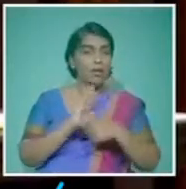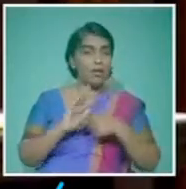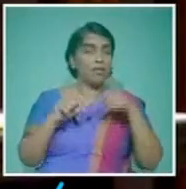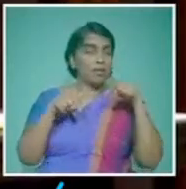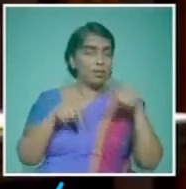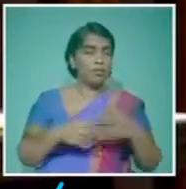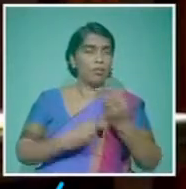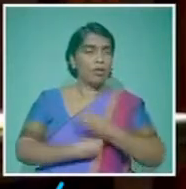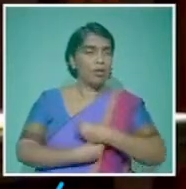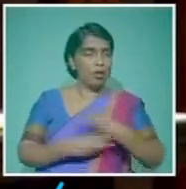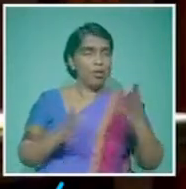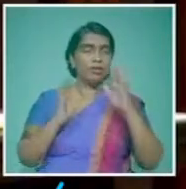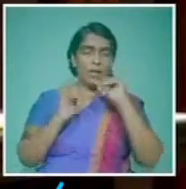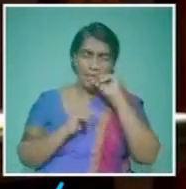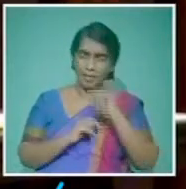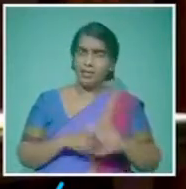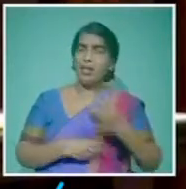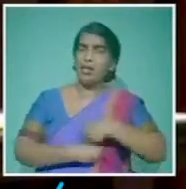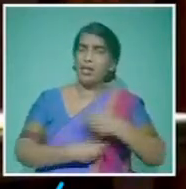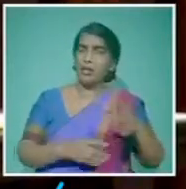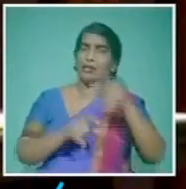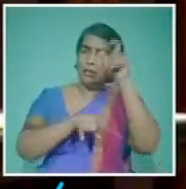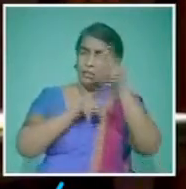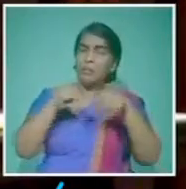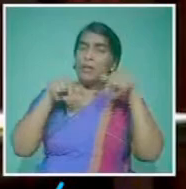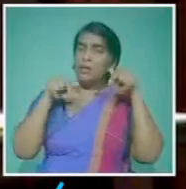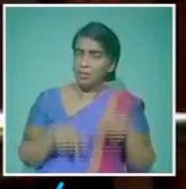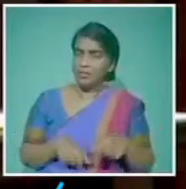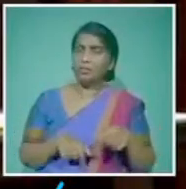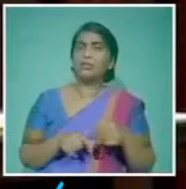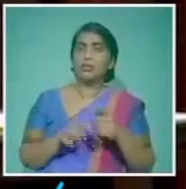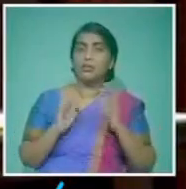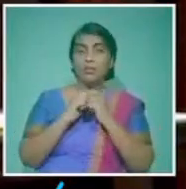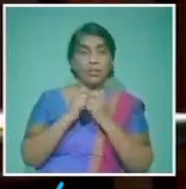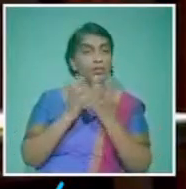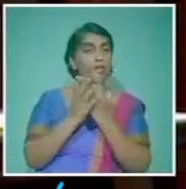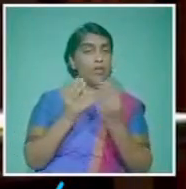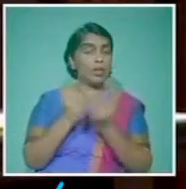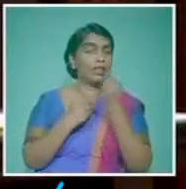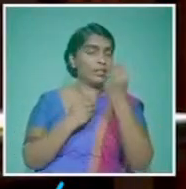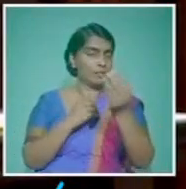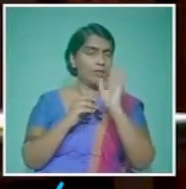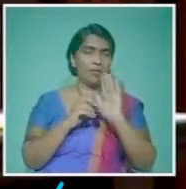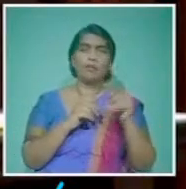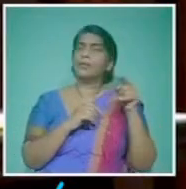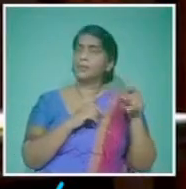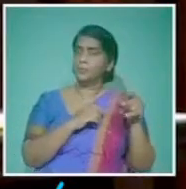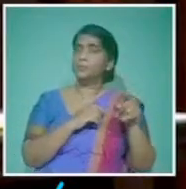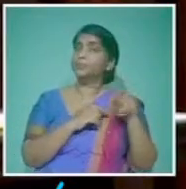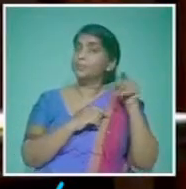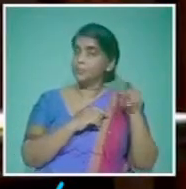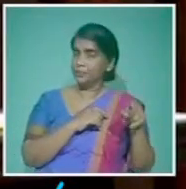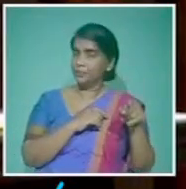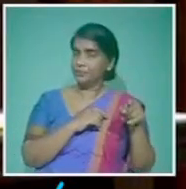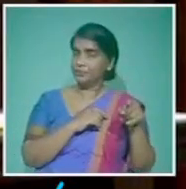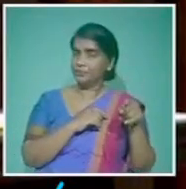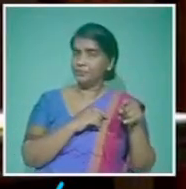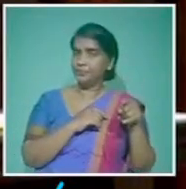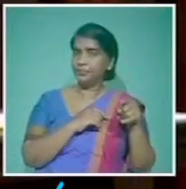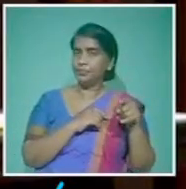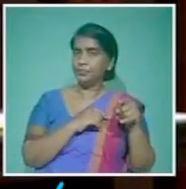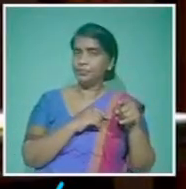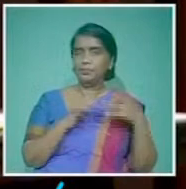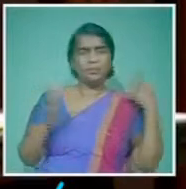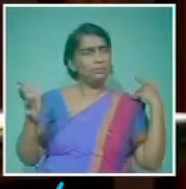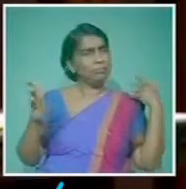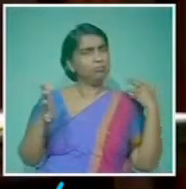Lanka, Vinasaka Pekari, Vinasaka Pukati Matama, other mevel to Visum Labadin Hadani. Have a